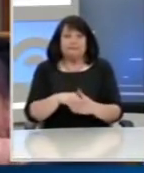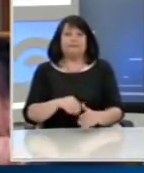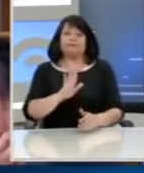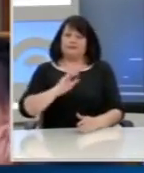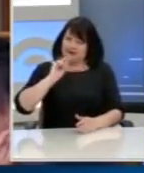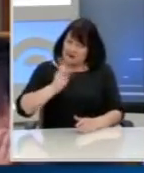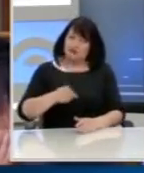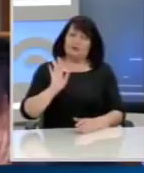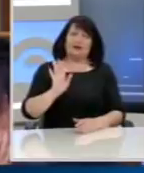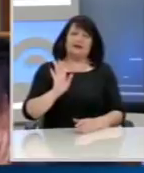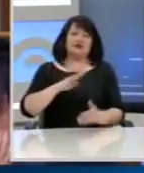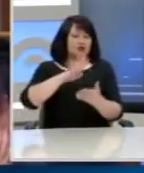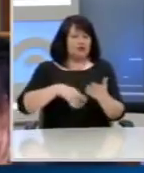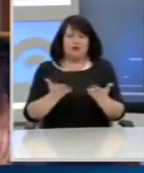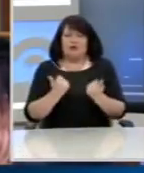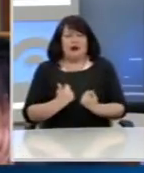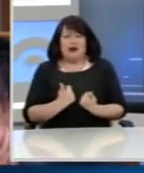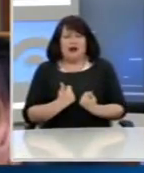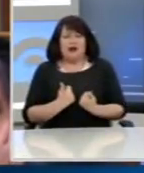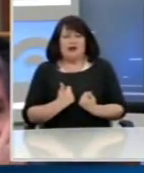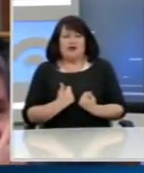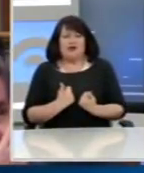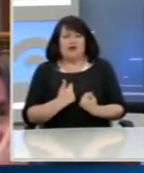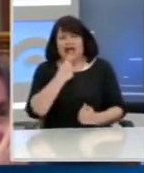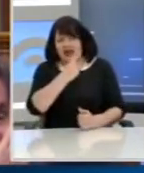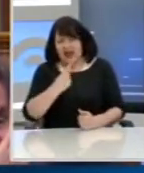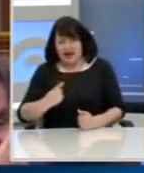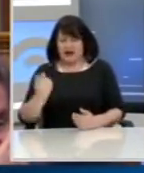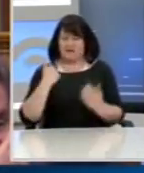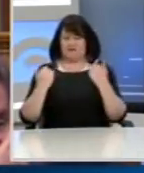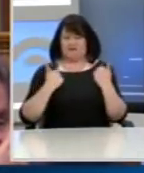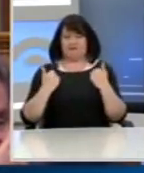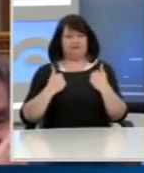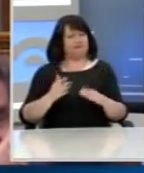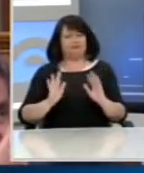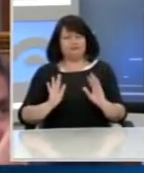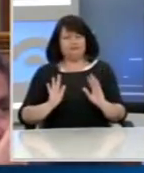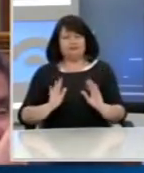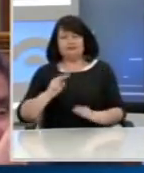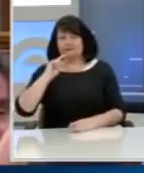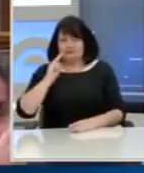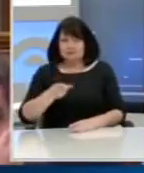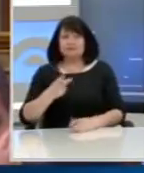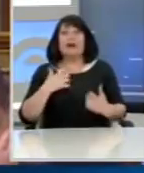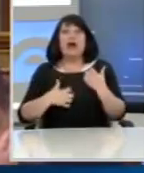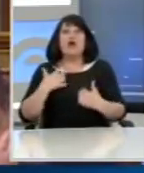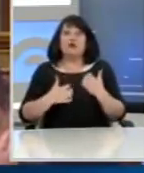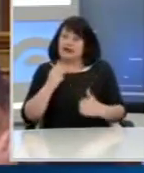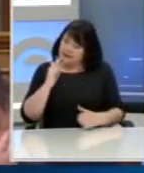απαντήσω λοιπόν εγώ εκτός κειμένου, όχι ένα προς ένα στα ερωτήματα που έθεσε, αλλά θα απαντήσω στη μεγάλη αγωνία